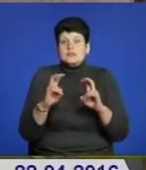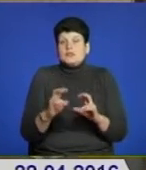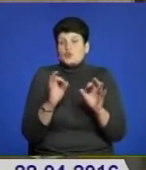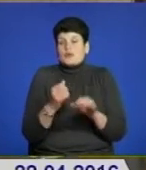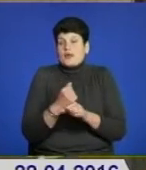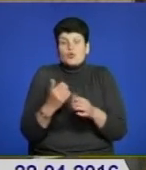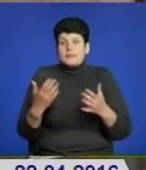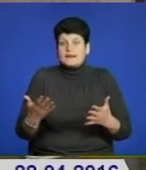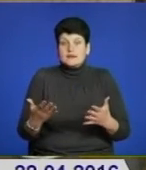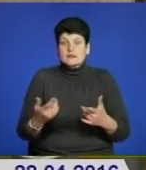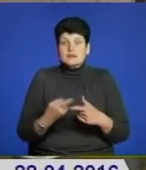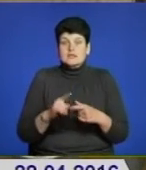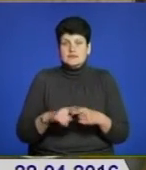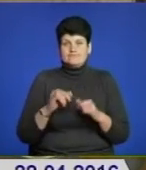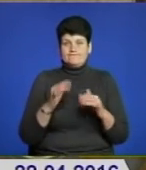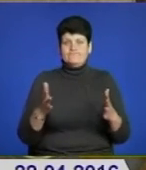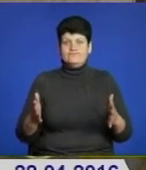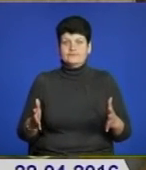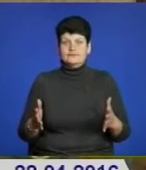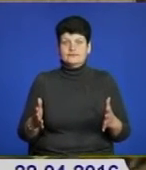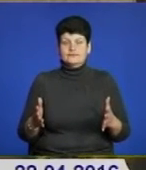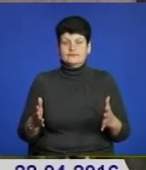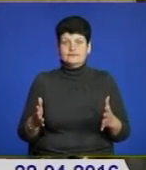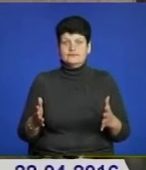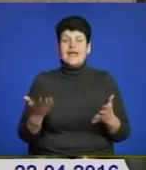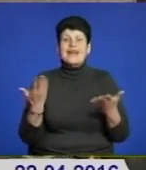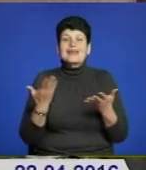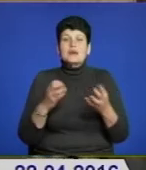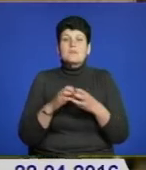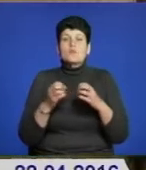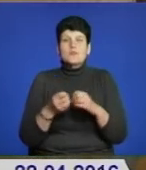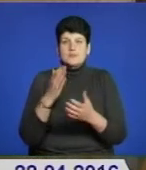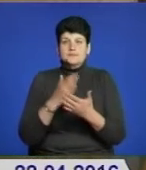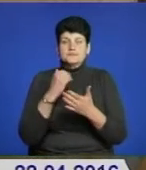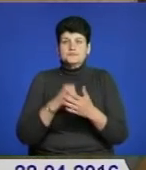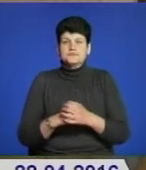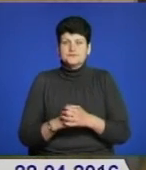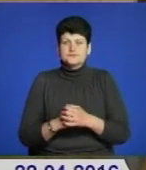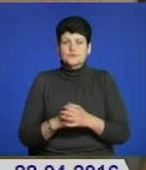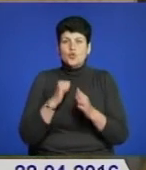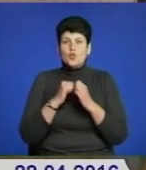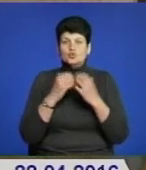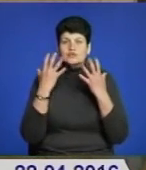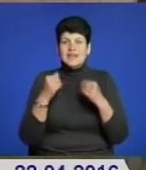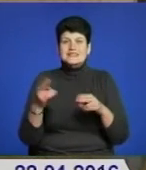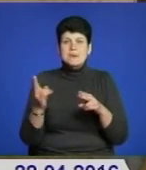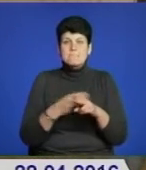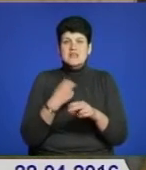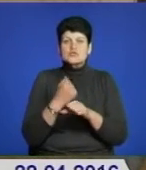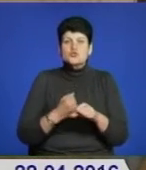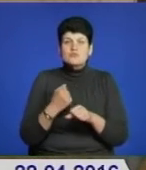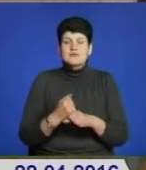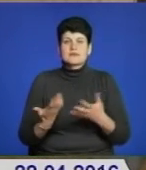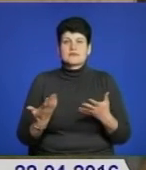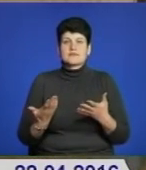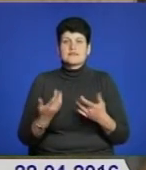робити, теж досить це паршиво. А з якими проблемами ти стикаєшся щодня? Ну, щодня це безробіття, це